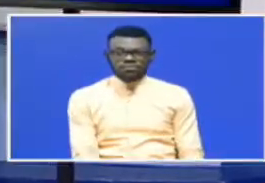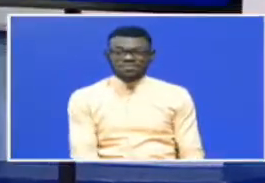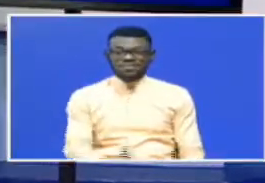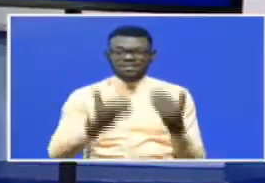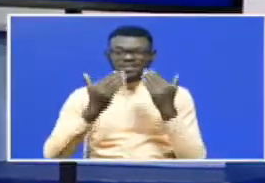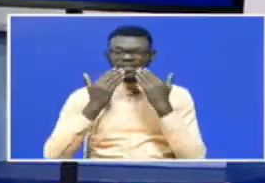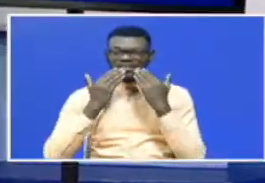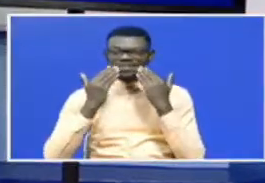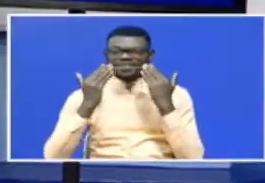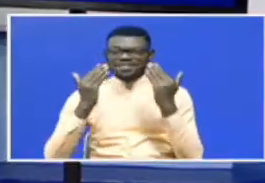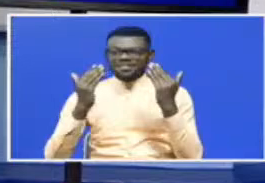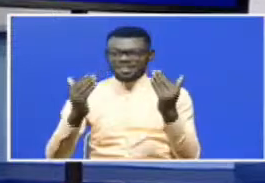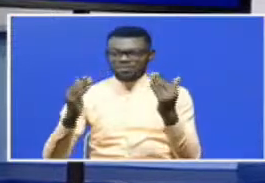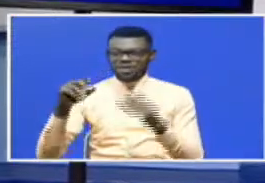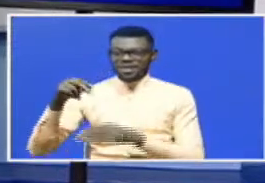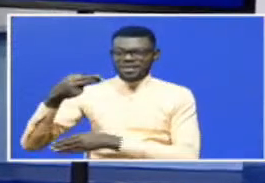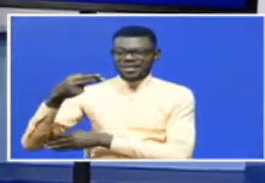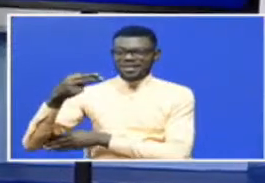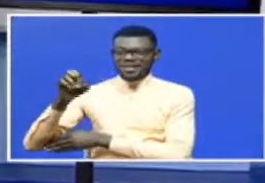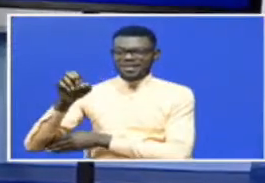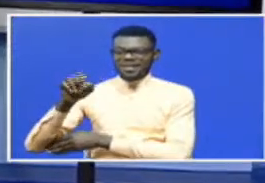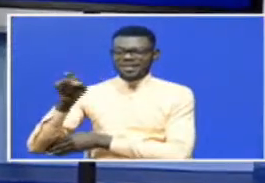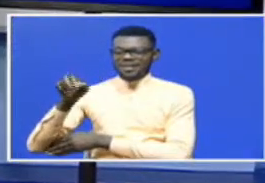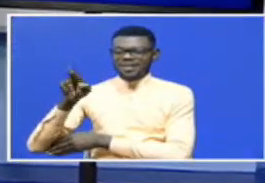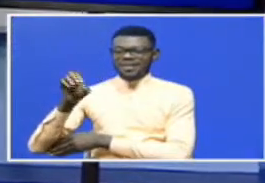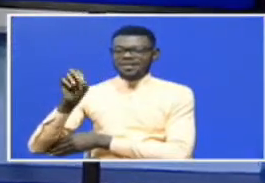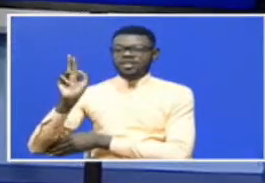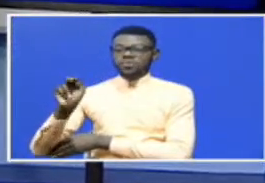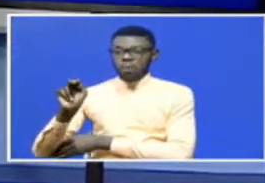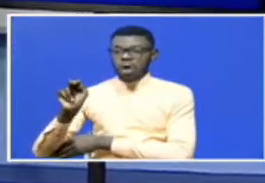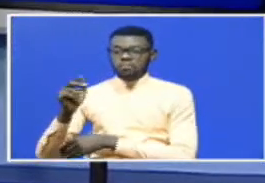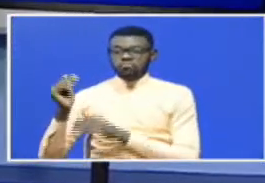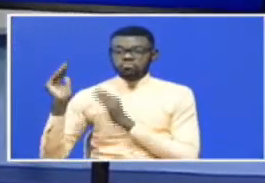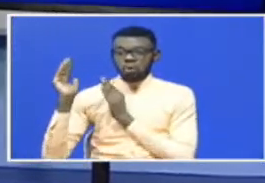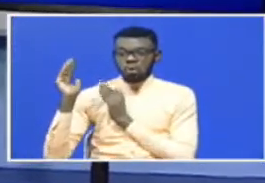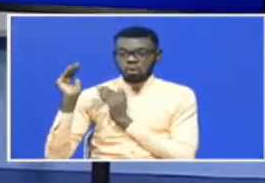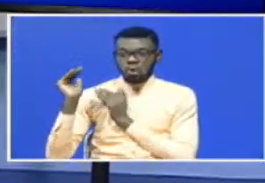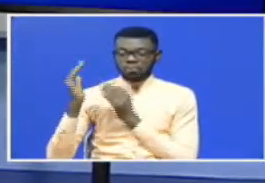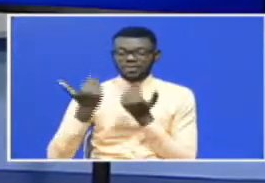Naam, shukran mwanahabari wetu Hezron Kimari kwa taarifa hiyo. Ni ombi letu kwamba watoto hao